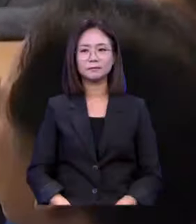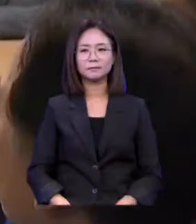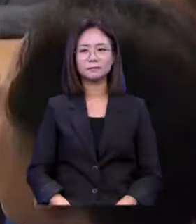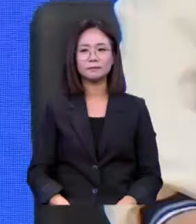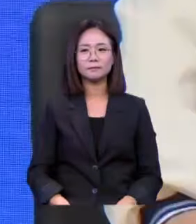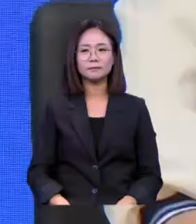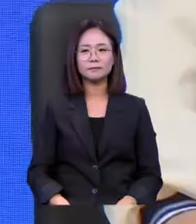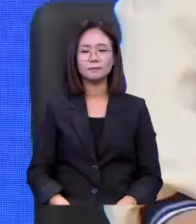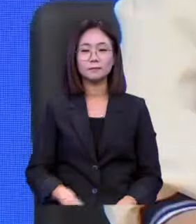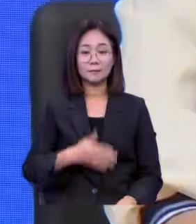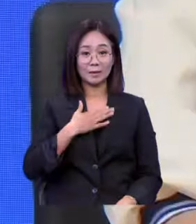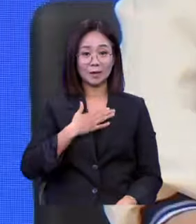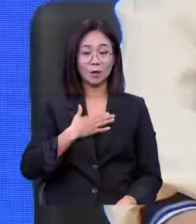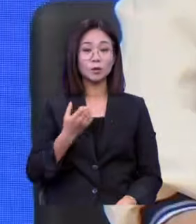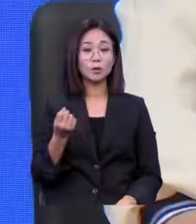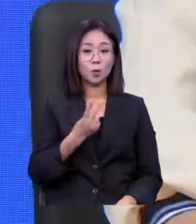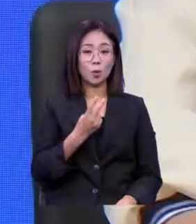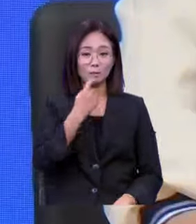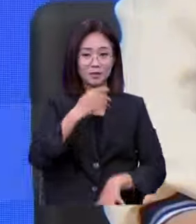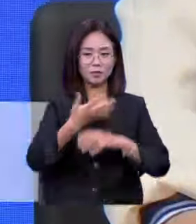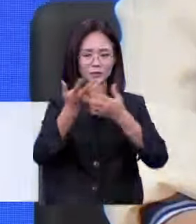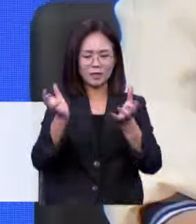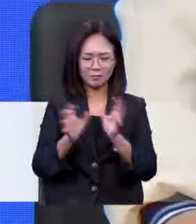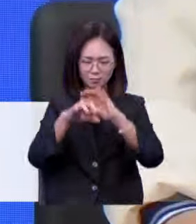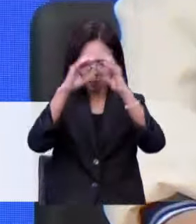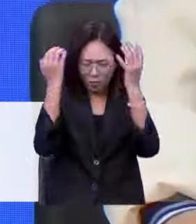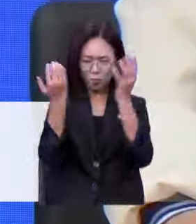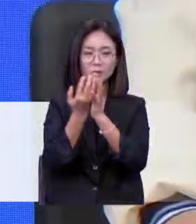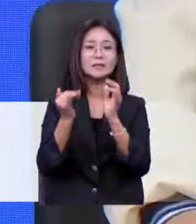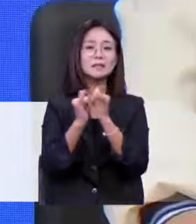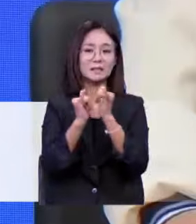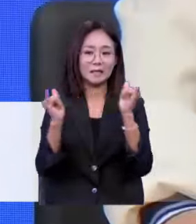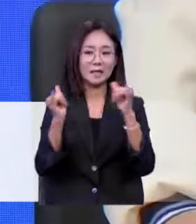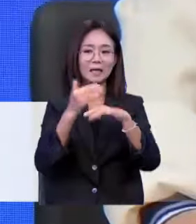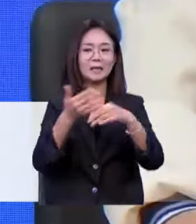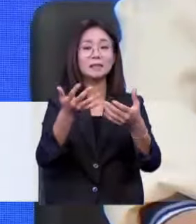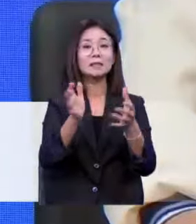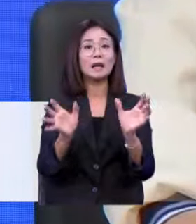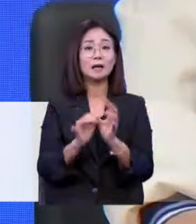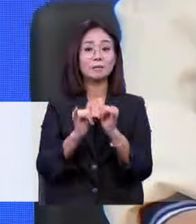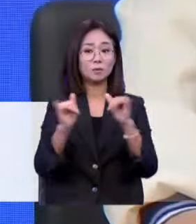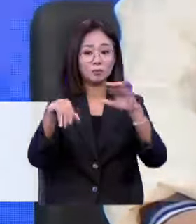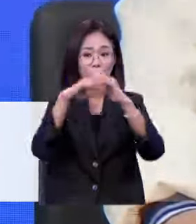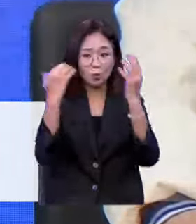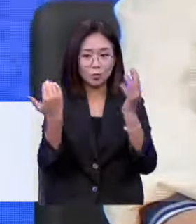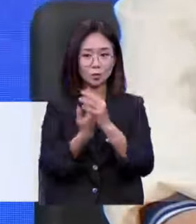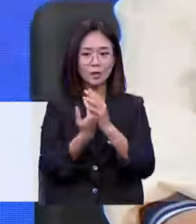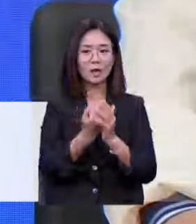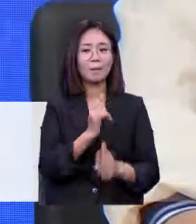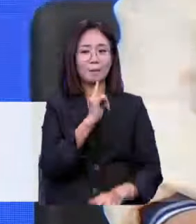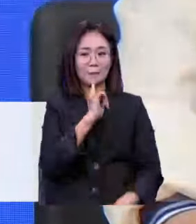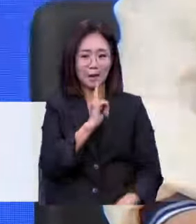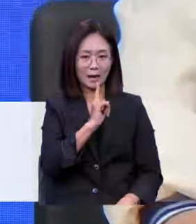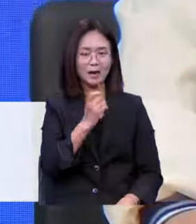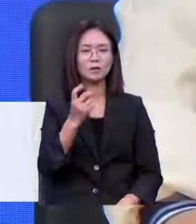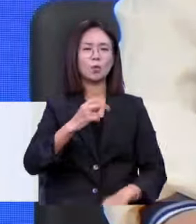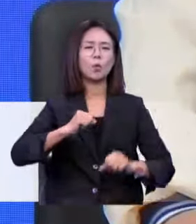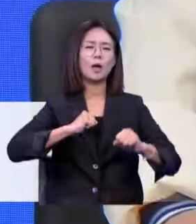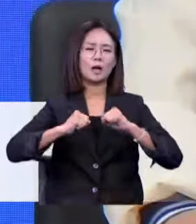맞췄습니다 저를 비롯한 우리 민주당의 모든 후보들과 당의 구성원들도 앞으로